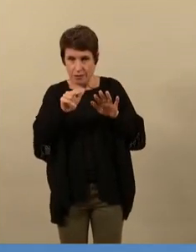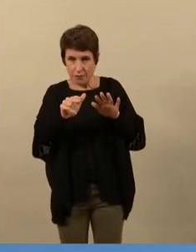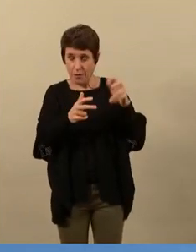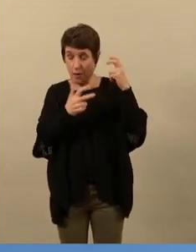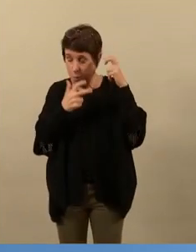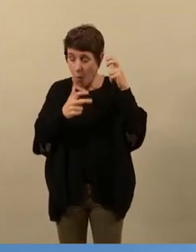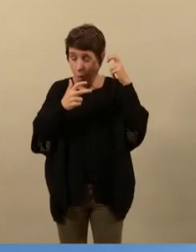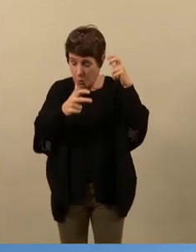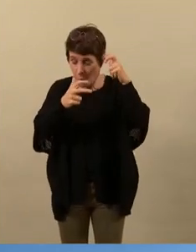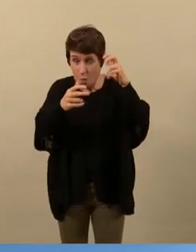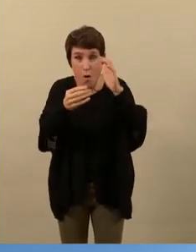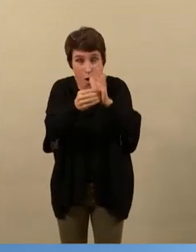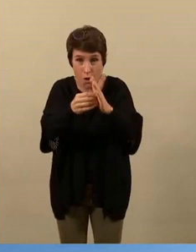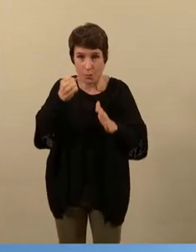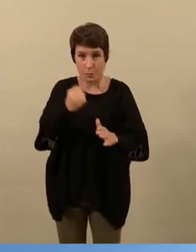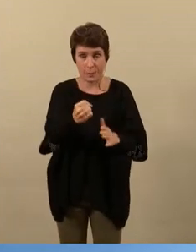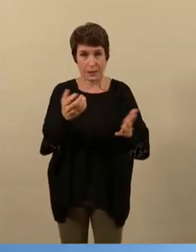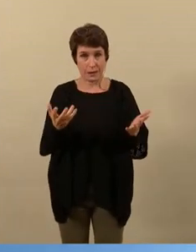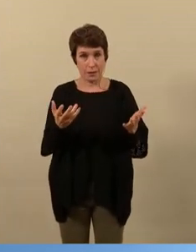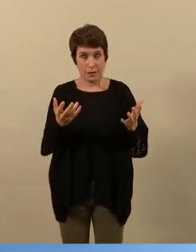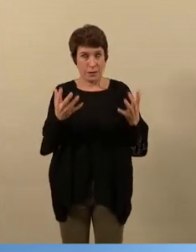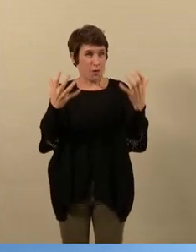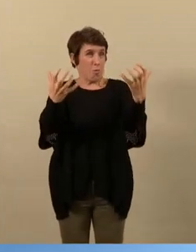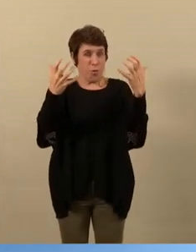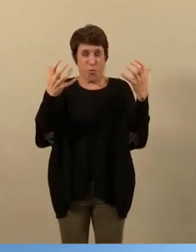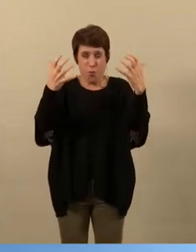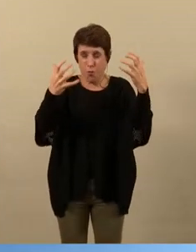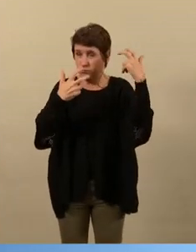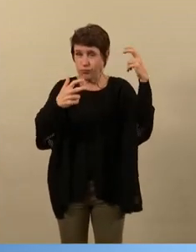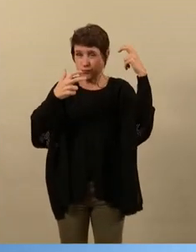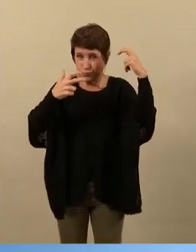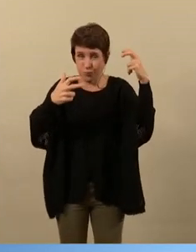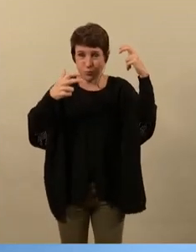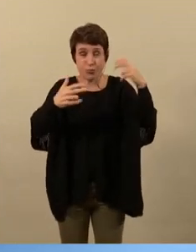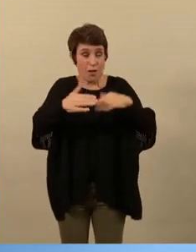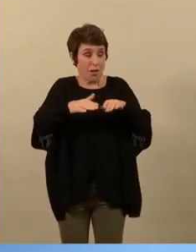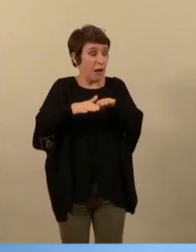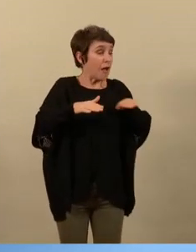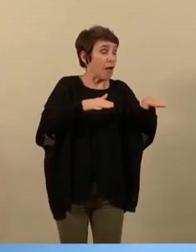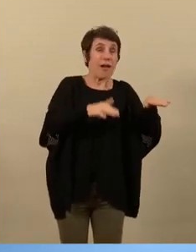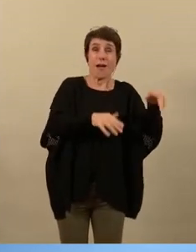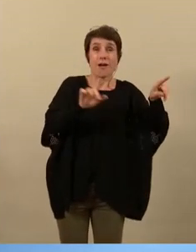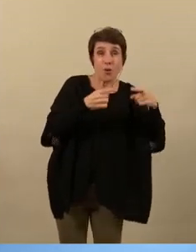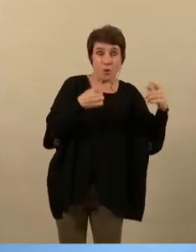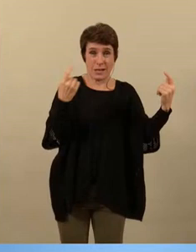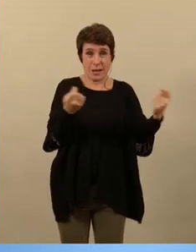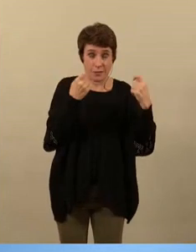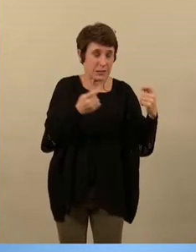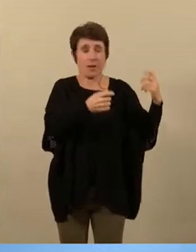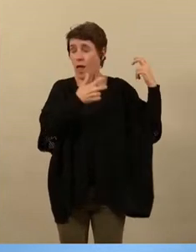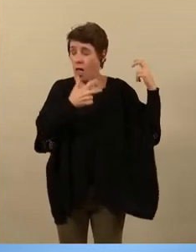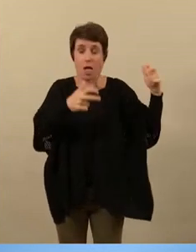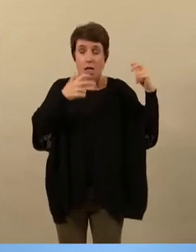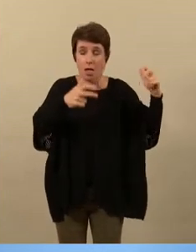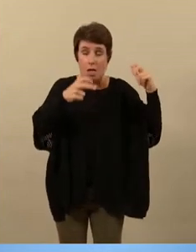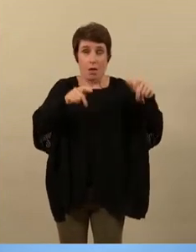de résonance pour le bruit, décuplant le volume sonore des animations et générant des nuisances supplémentaires pour